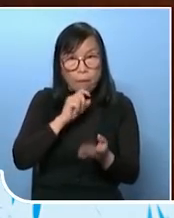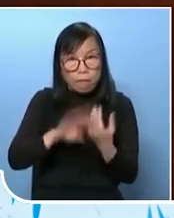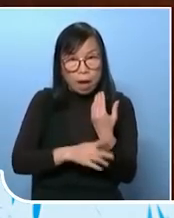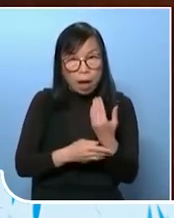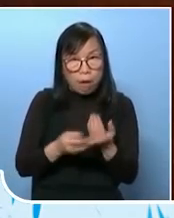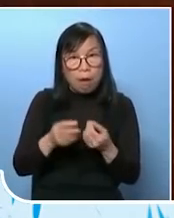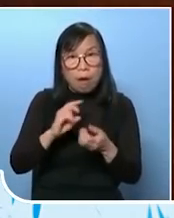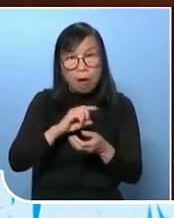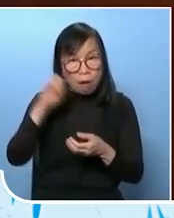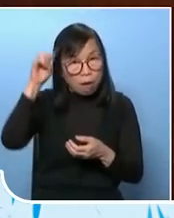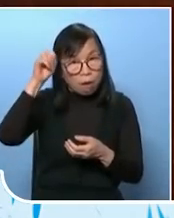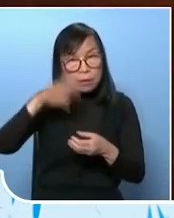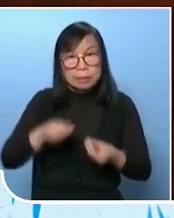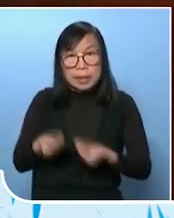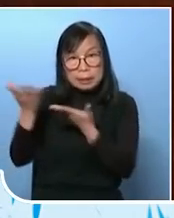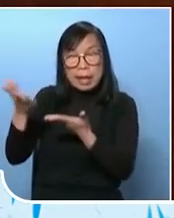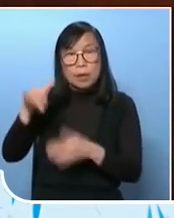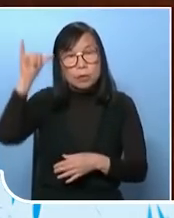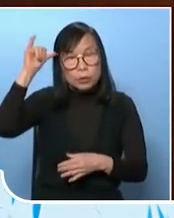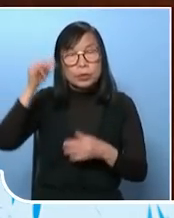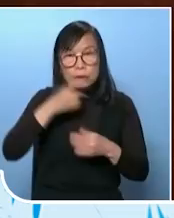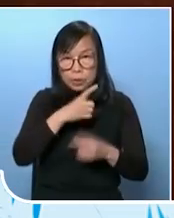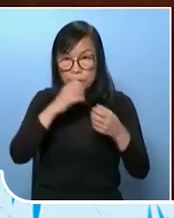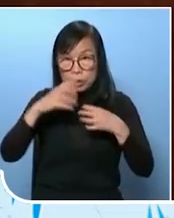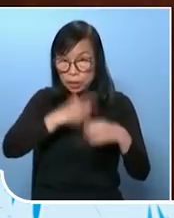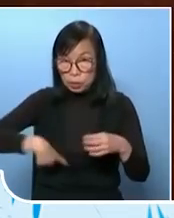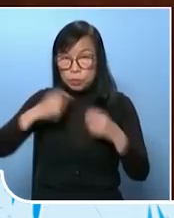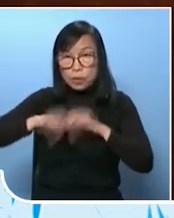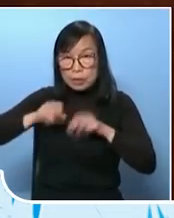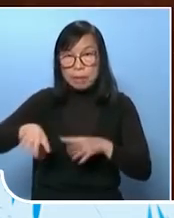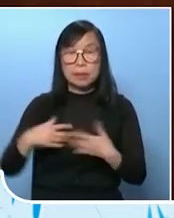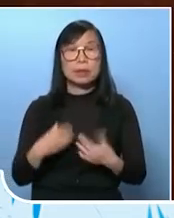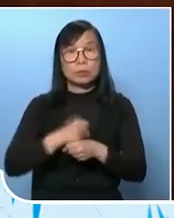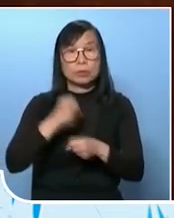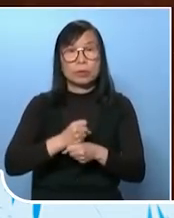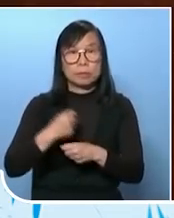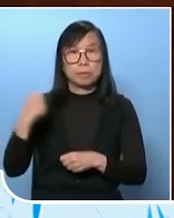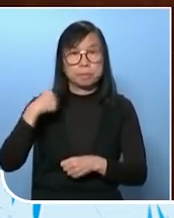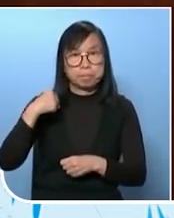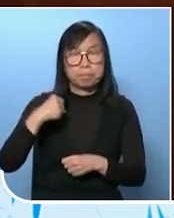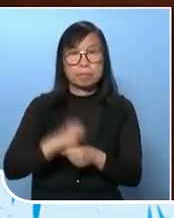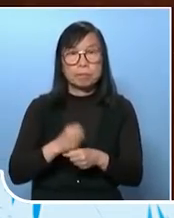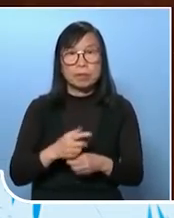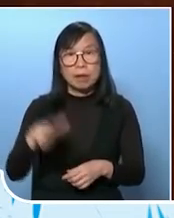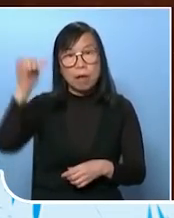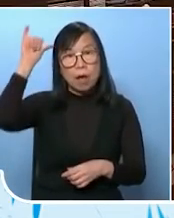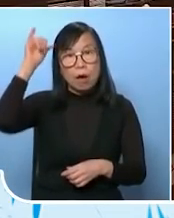的提交，但是郭議員你可以放心，這個工作我們一定會抓緊來做。 郭佩凡議